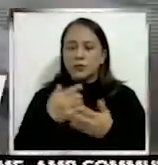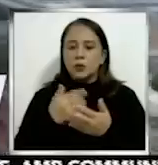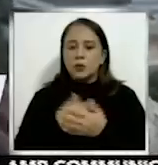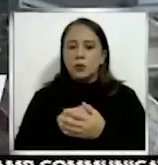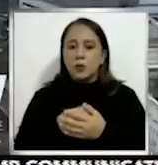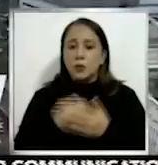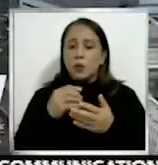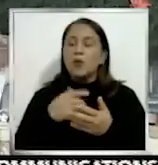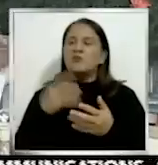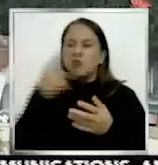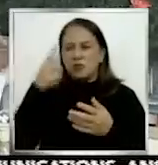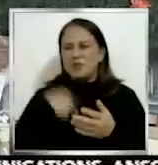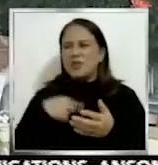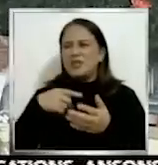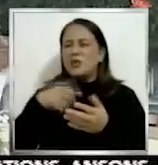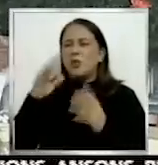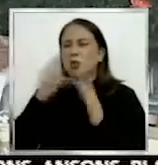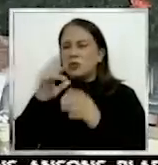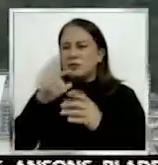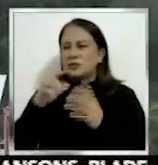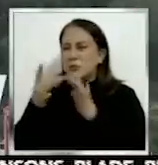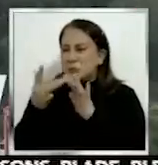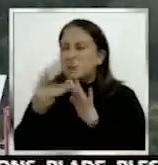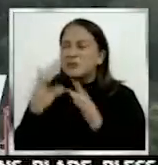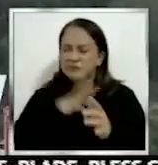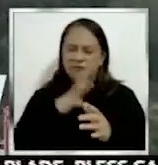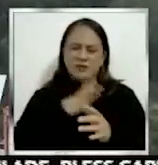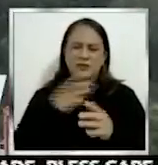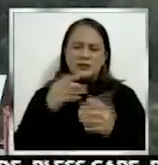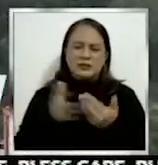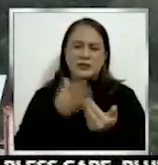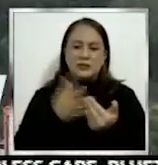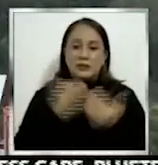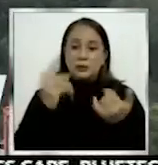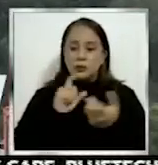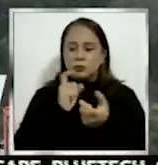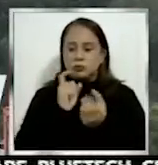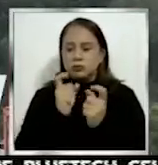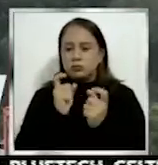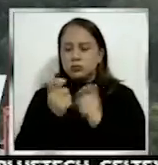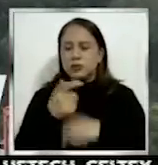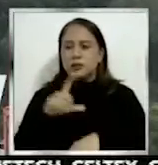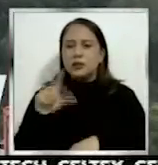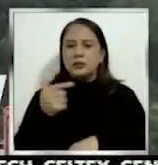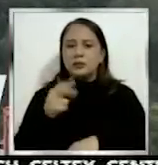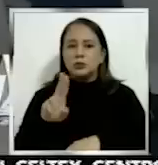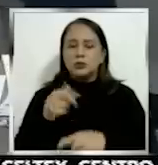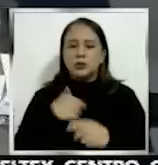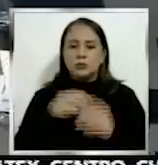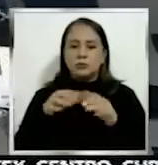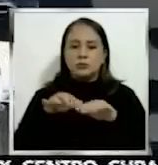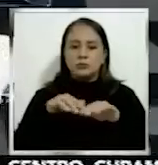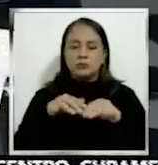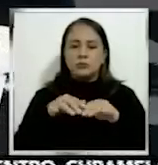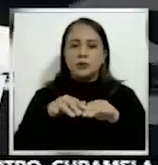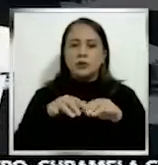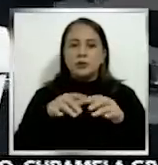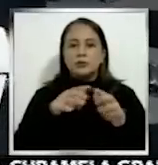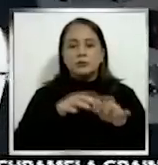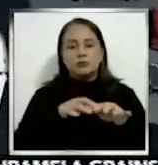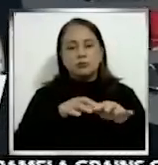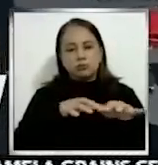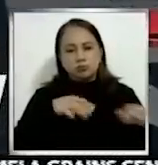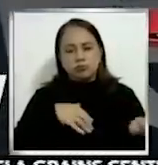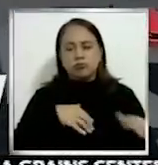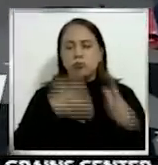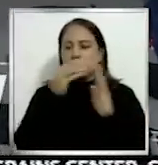me. Ngayon ang huling araw para amyendahan ng mga LGU ang kanilang traffic ordinances para tumugma sa bagong